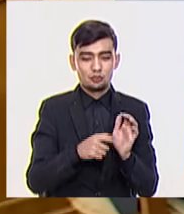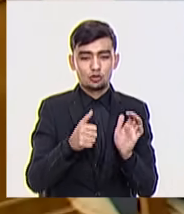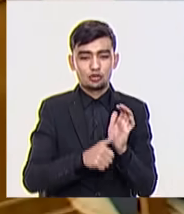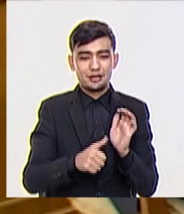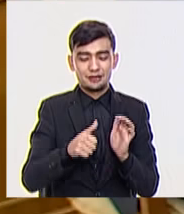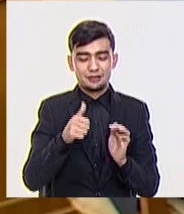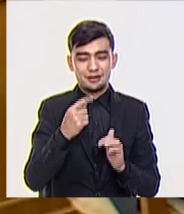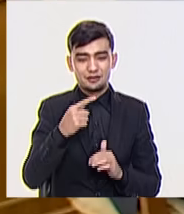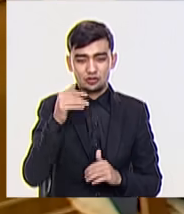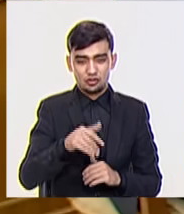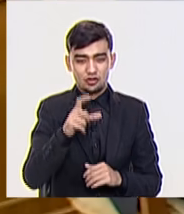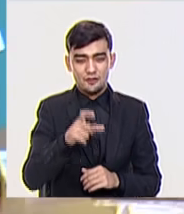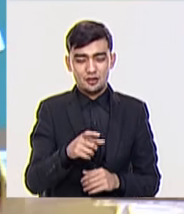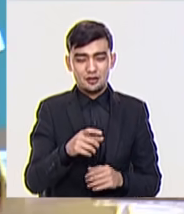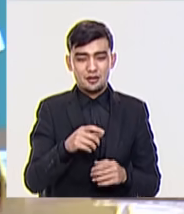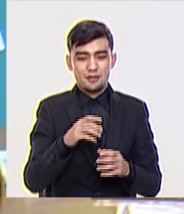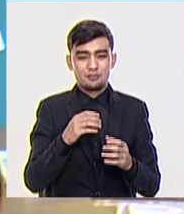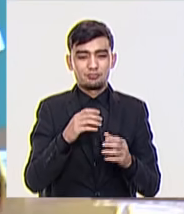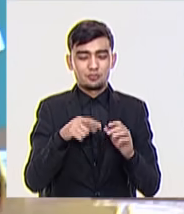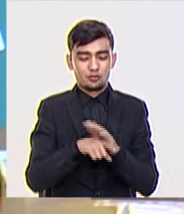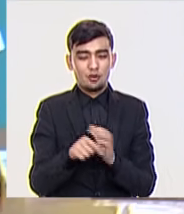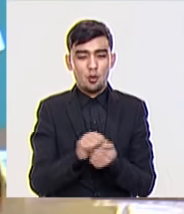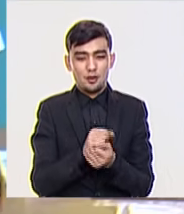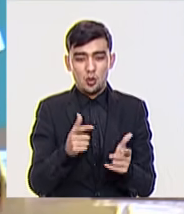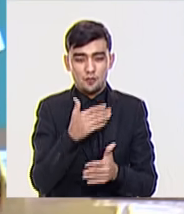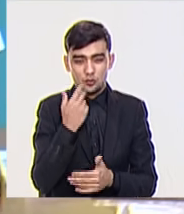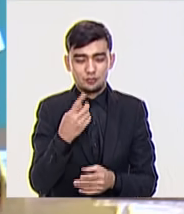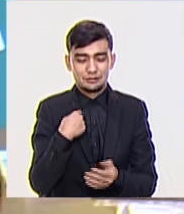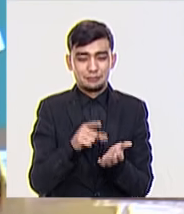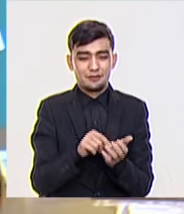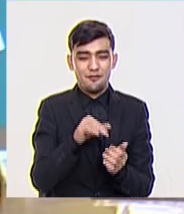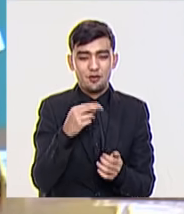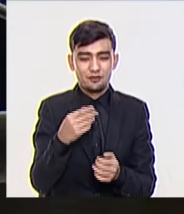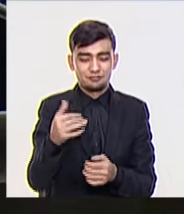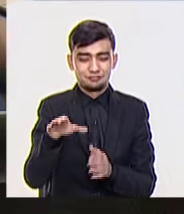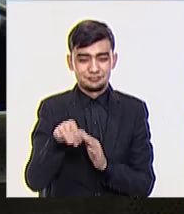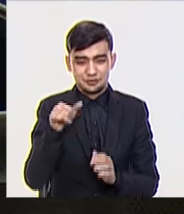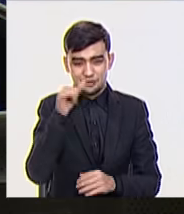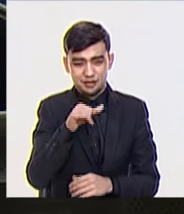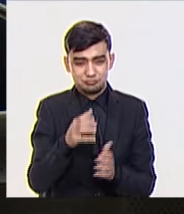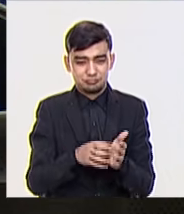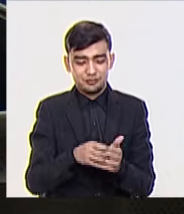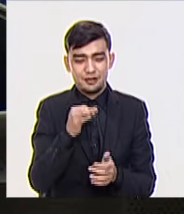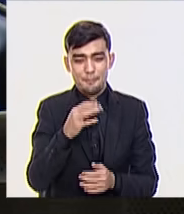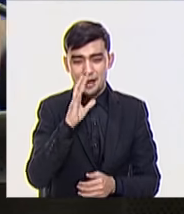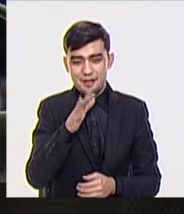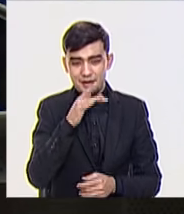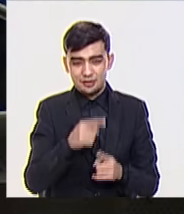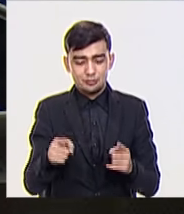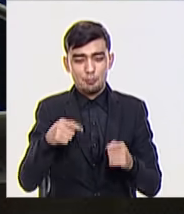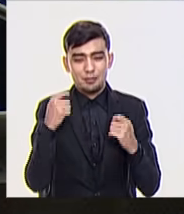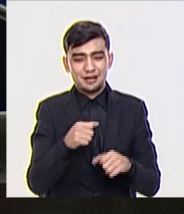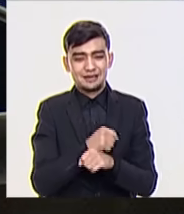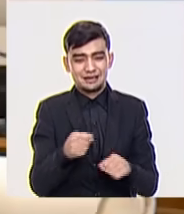ереженің дайын болмауы кесірінен тұрмысын түзеуге қажетті қаржыға қолдары жетпей отыр. Сондай-ақ ол пәтерді 5 жылға дейін сатуға болмайды